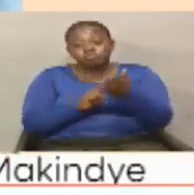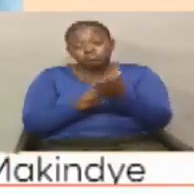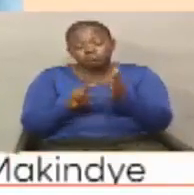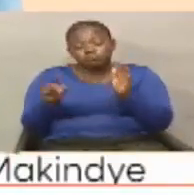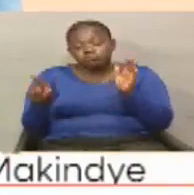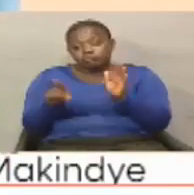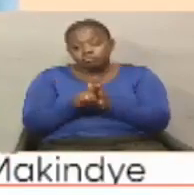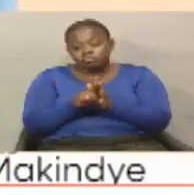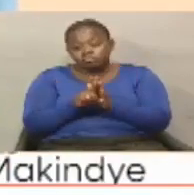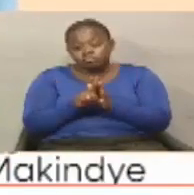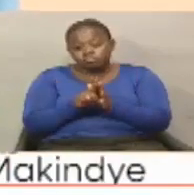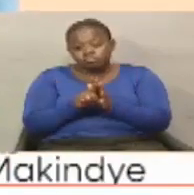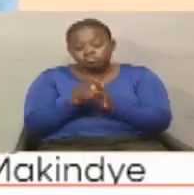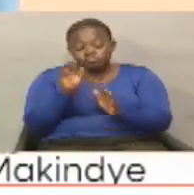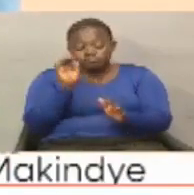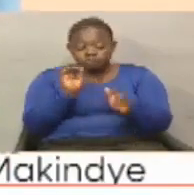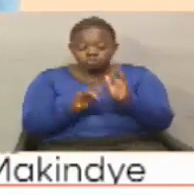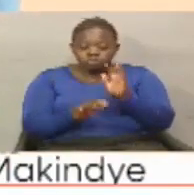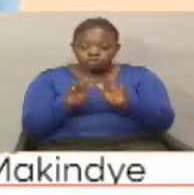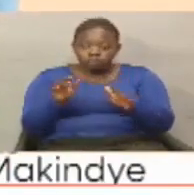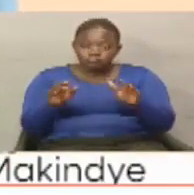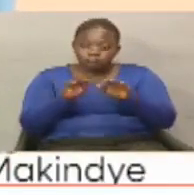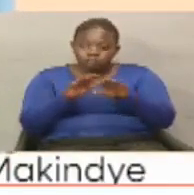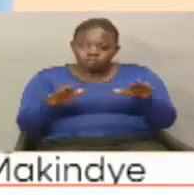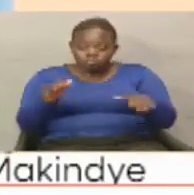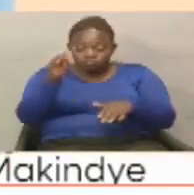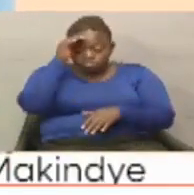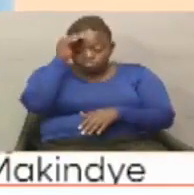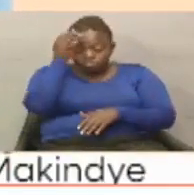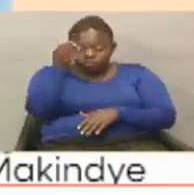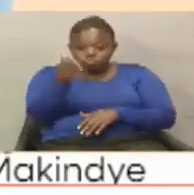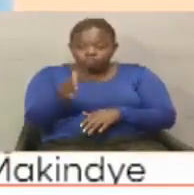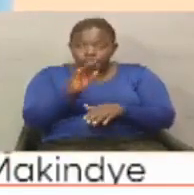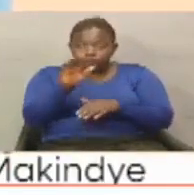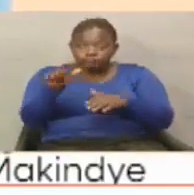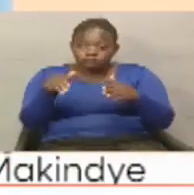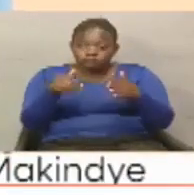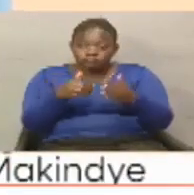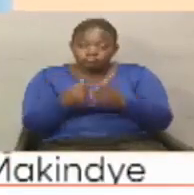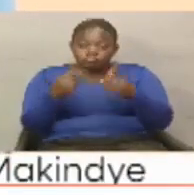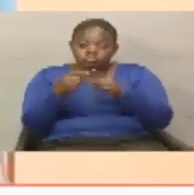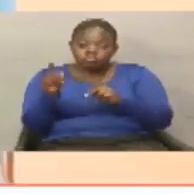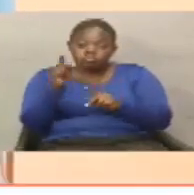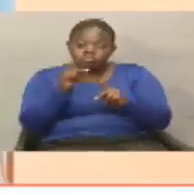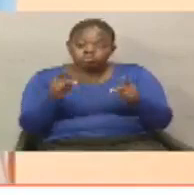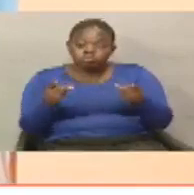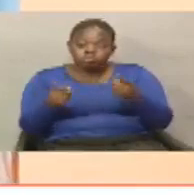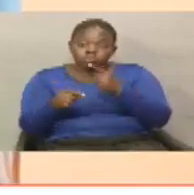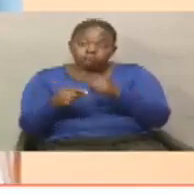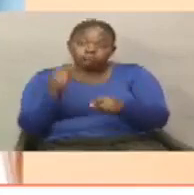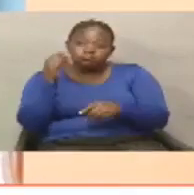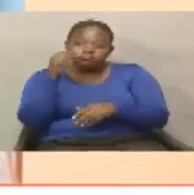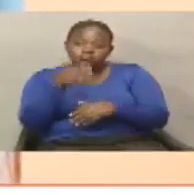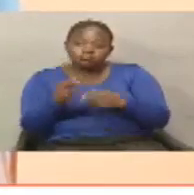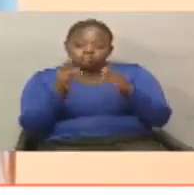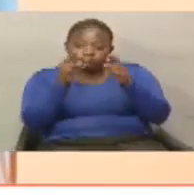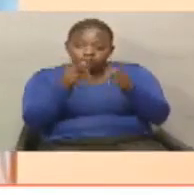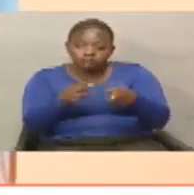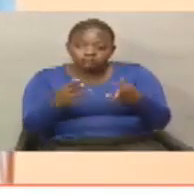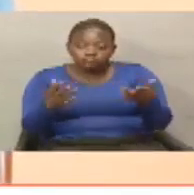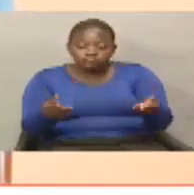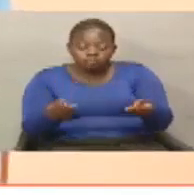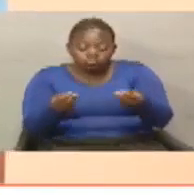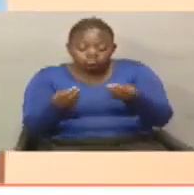amateeka ofiisi ez'ebyettaka ku poliisi weeziri naye zonna tezinyega wabula abantu bagenda kuttiŋŋana so nze nsuubira kibituwemu